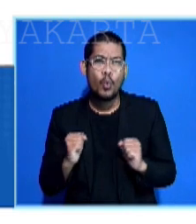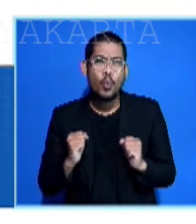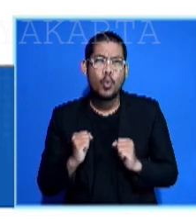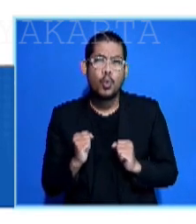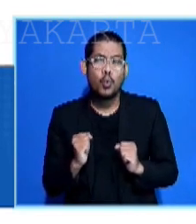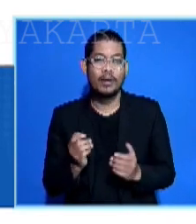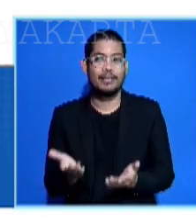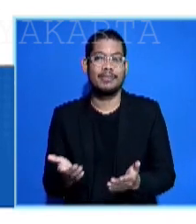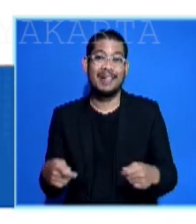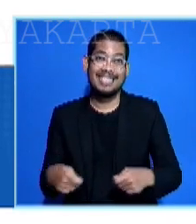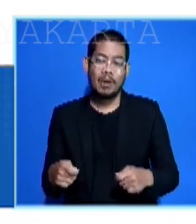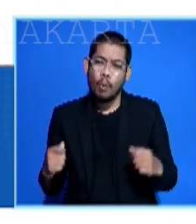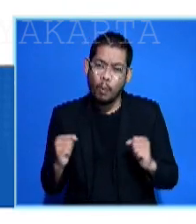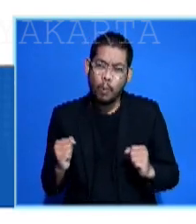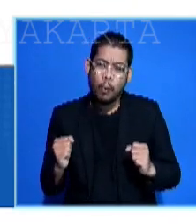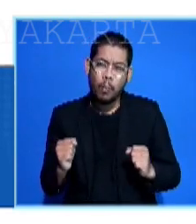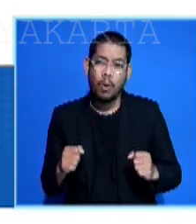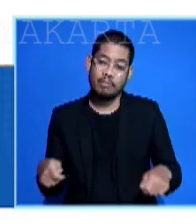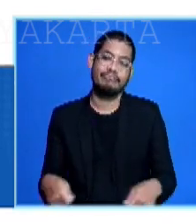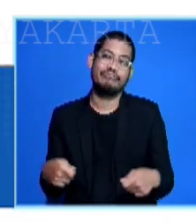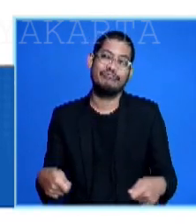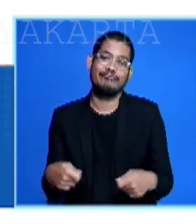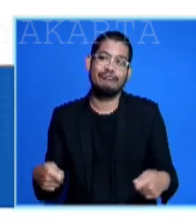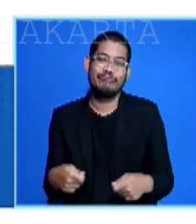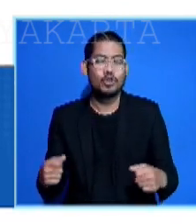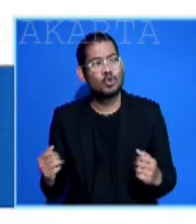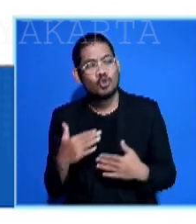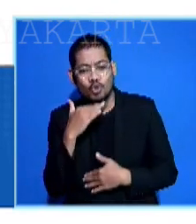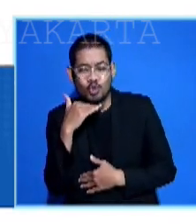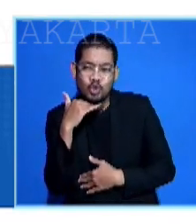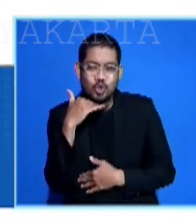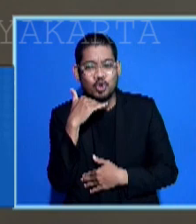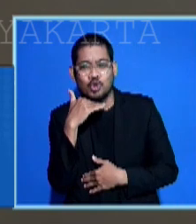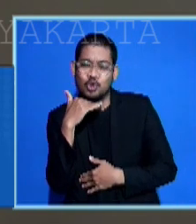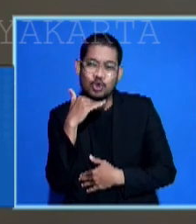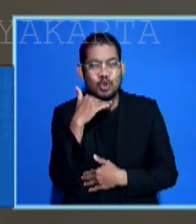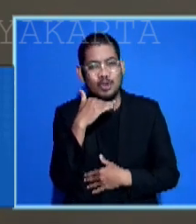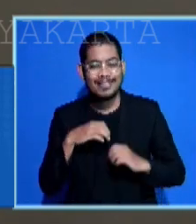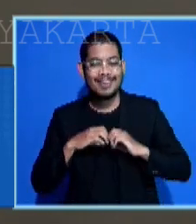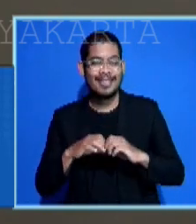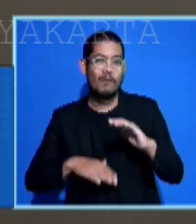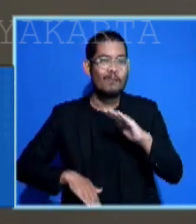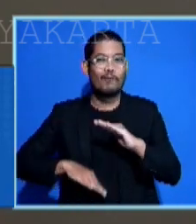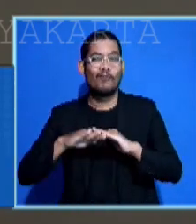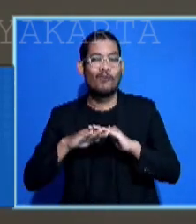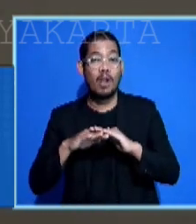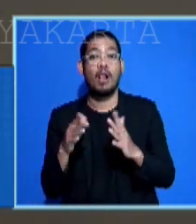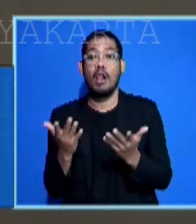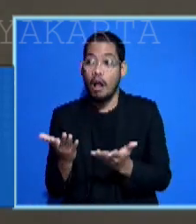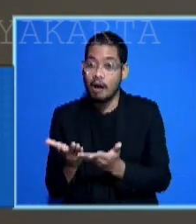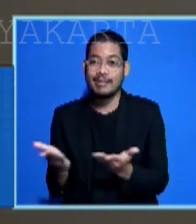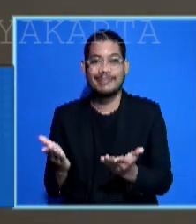tuh, dimasak perlahan dengan penuh sukacita dan penuh cinta. Kata penjualnya, Mbak Riz